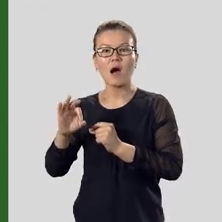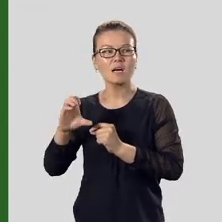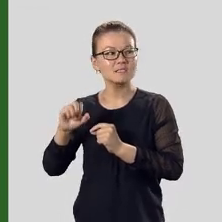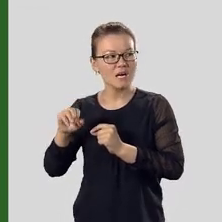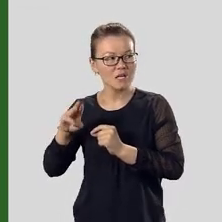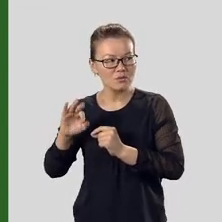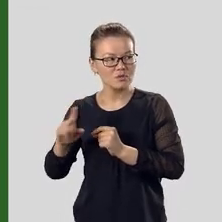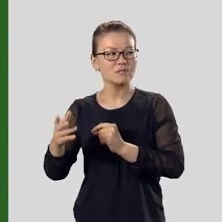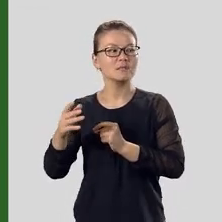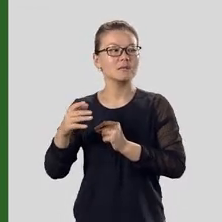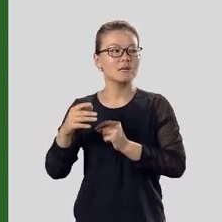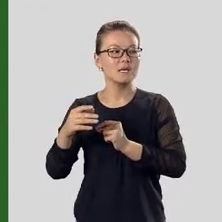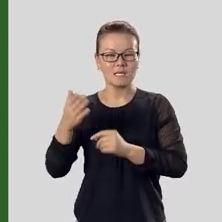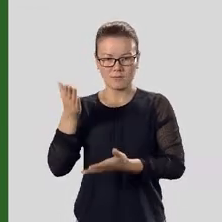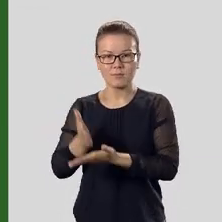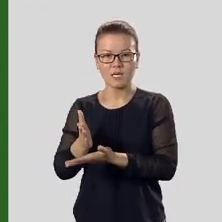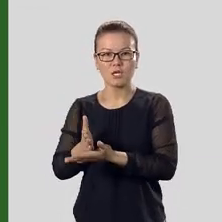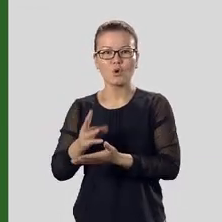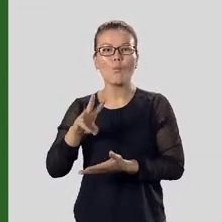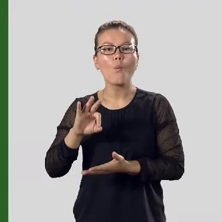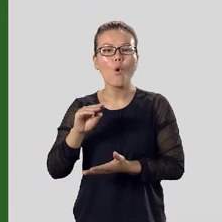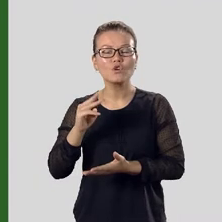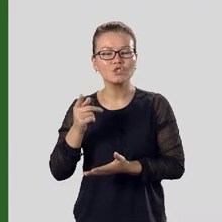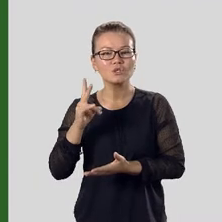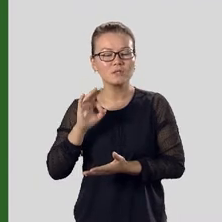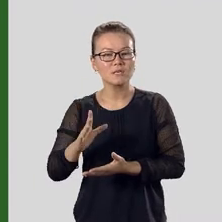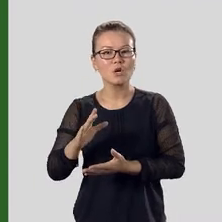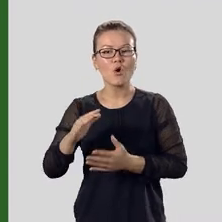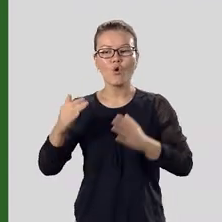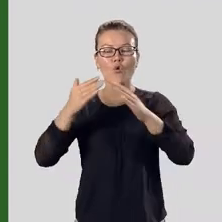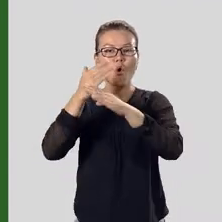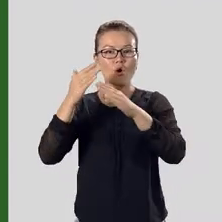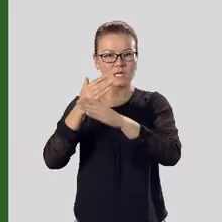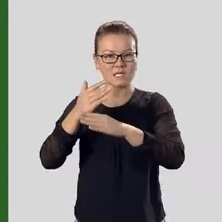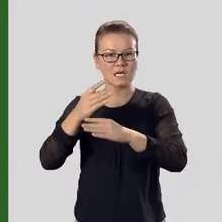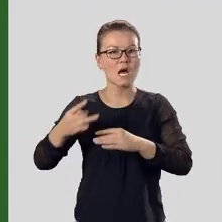осадочный чехол и имеет мощность в горных районах до